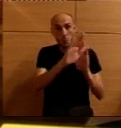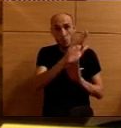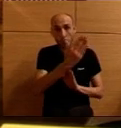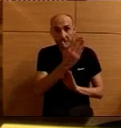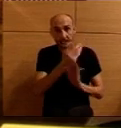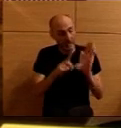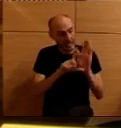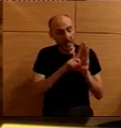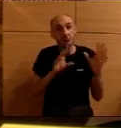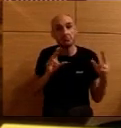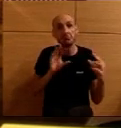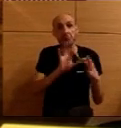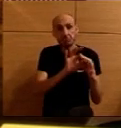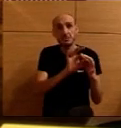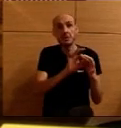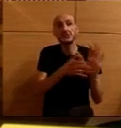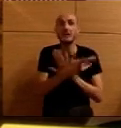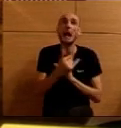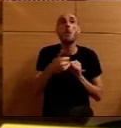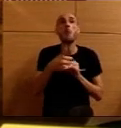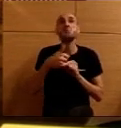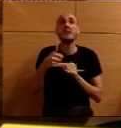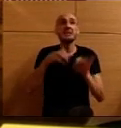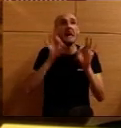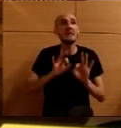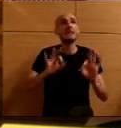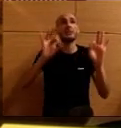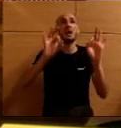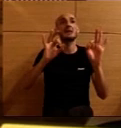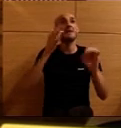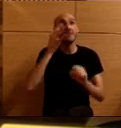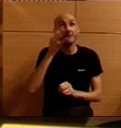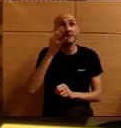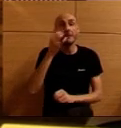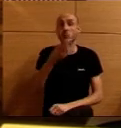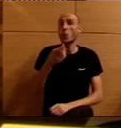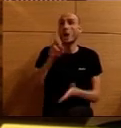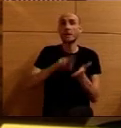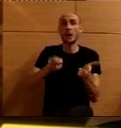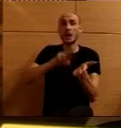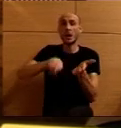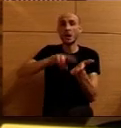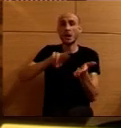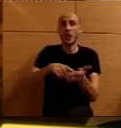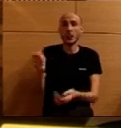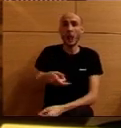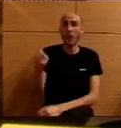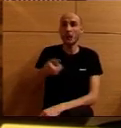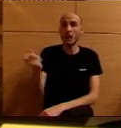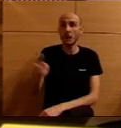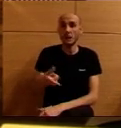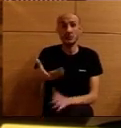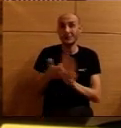que són mesures, que són excepcionals, però que vostès les reiteren. A soles, pense una cosa. Com és